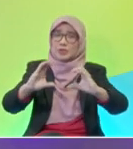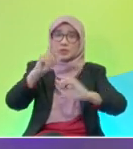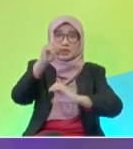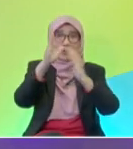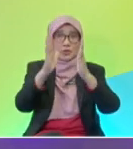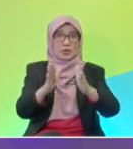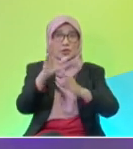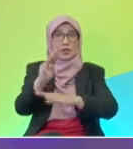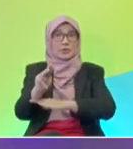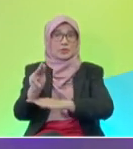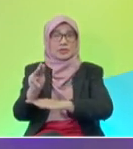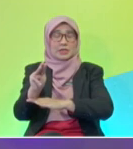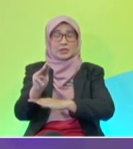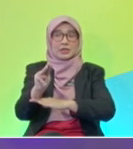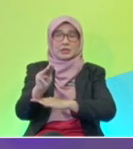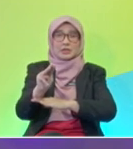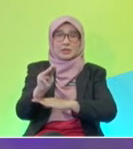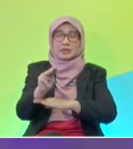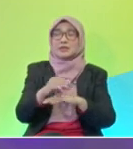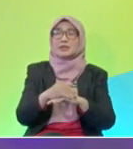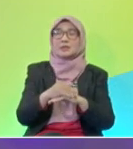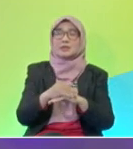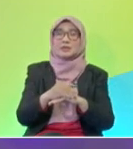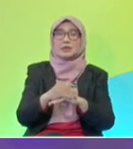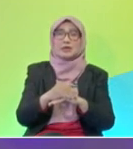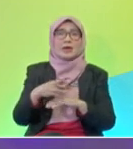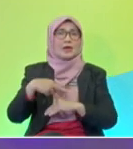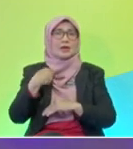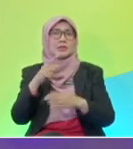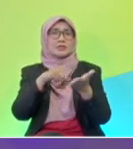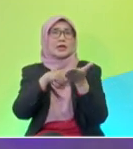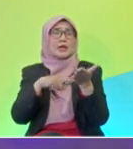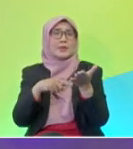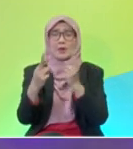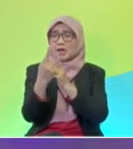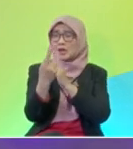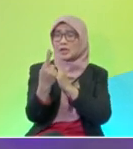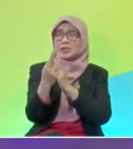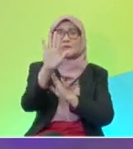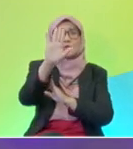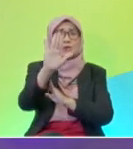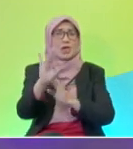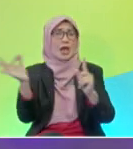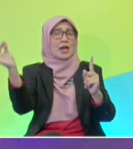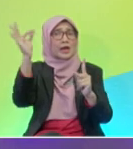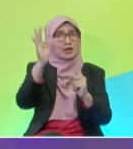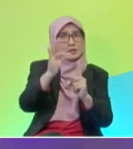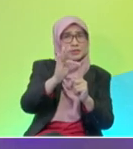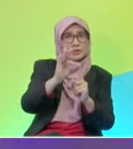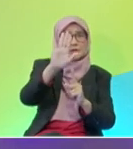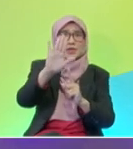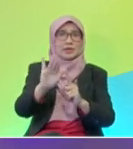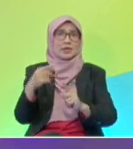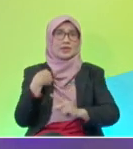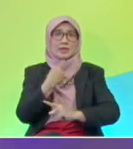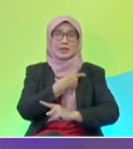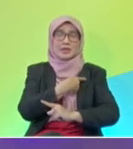rasa rasanya kan sebelum kita tanya Kak Mira ni rasa-rasanya Apakah respons yang sesuai yang kita patut berikan